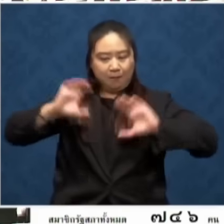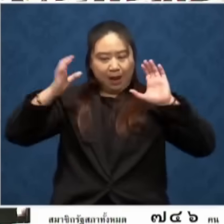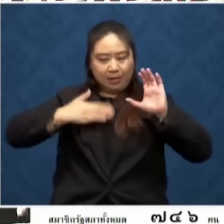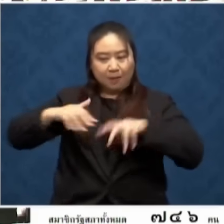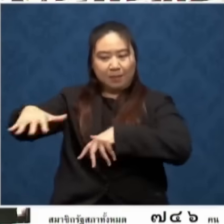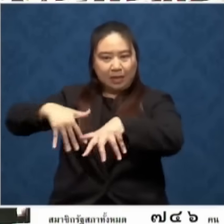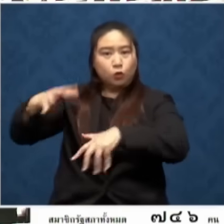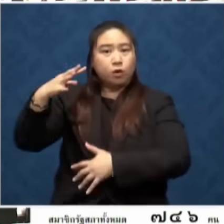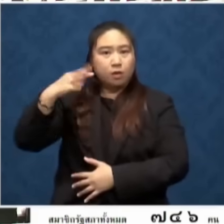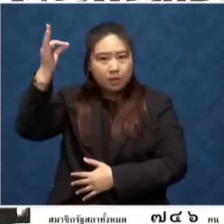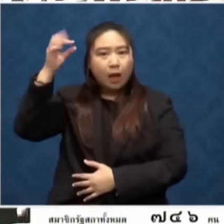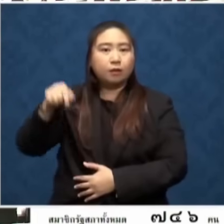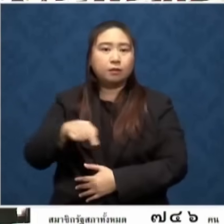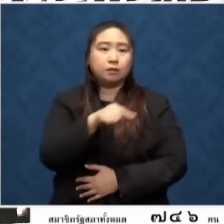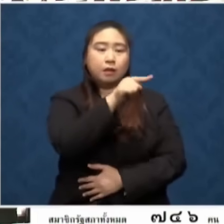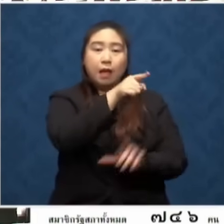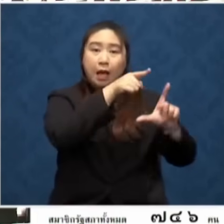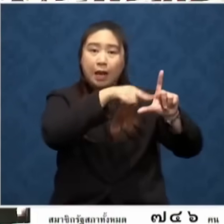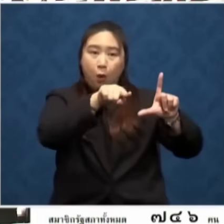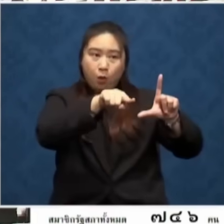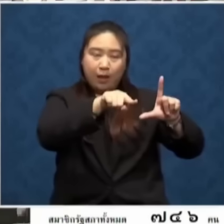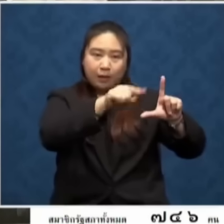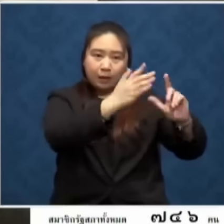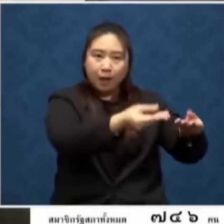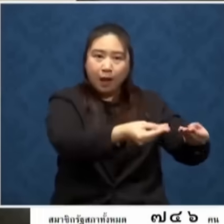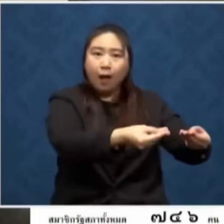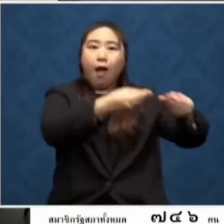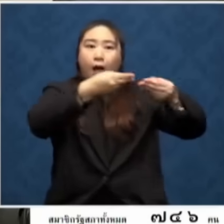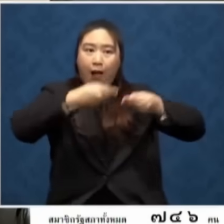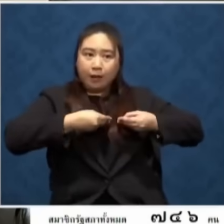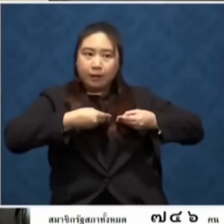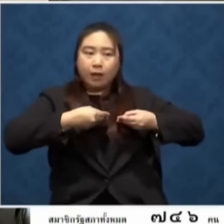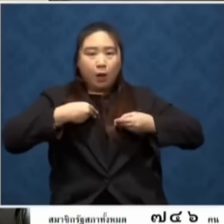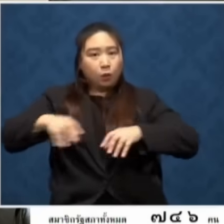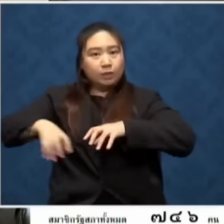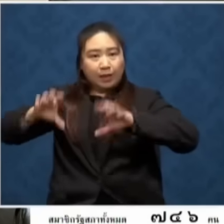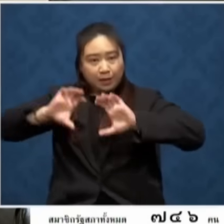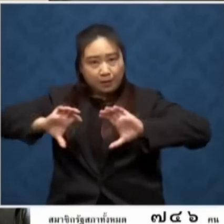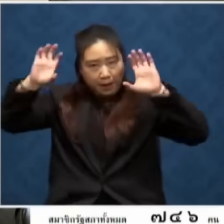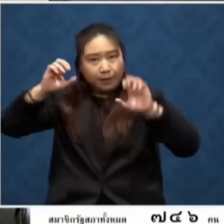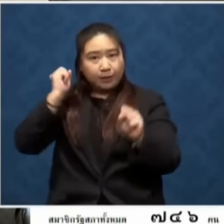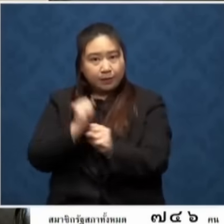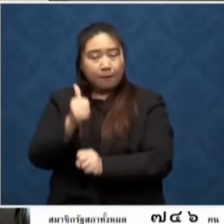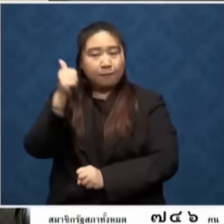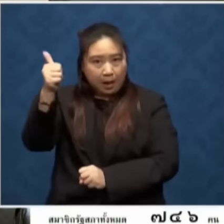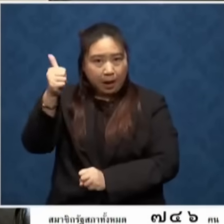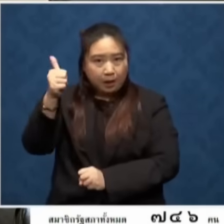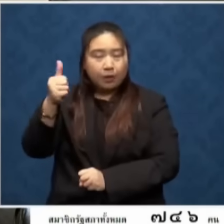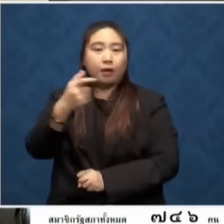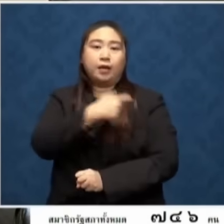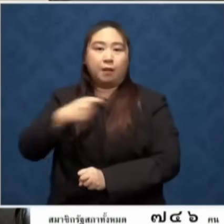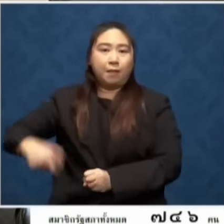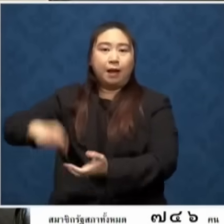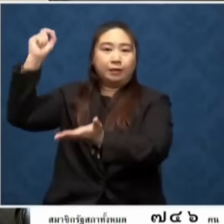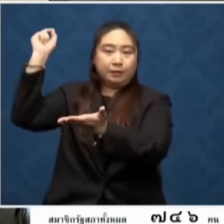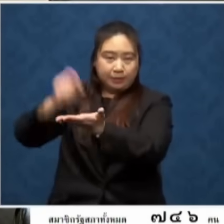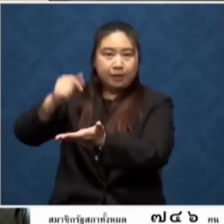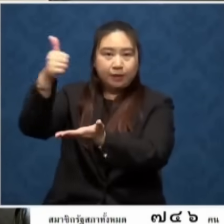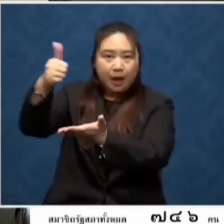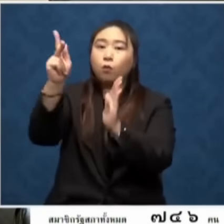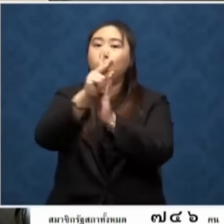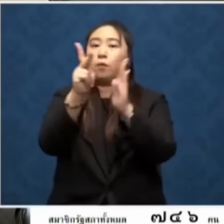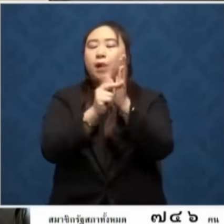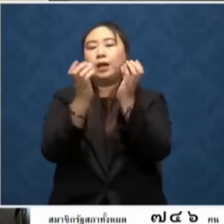ไกลยื่นไม้มาให้เราสามารถจัดตั้งรัฐบาลได้โปรดก้าวได้ตามกฎหมายตามรัฐธรรมนูญเพราะ